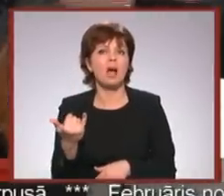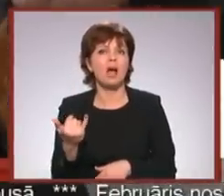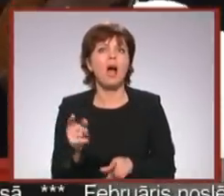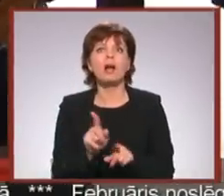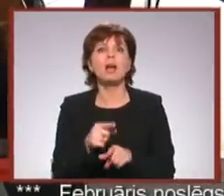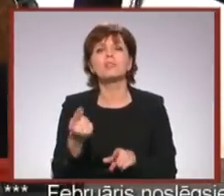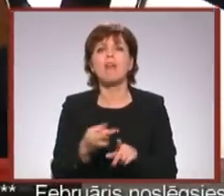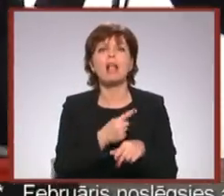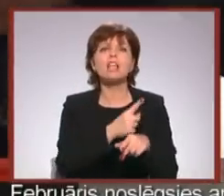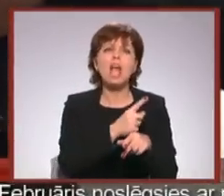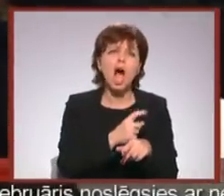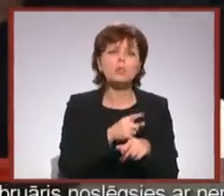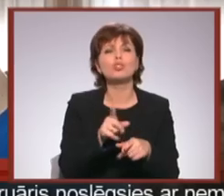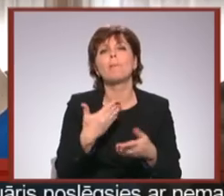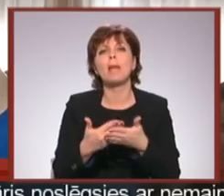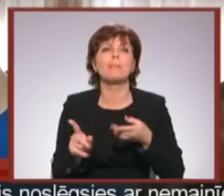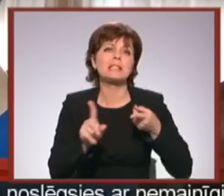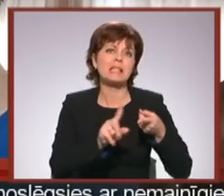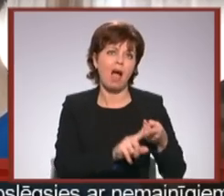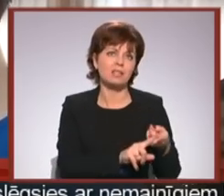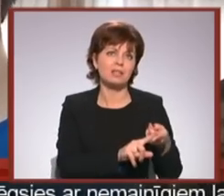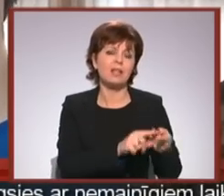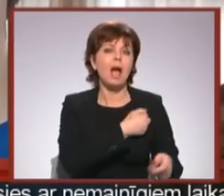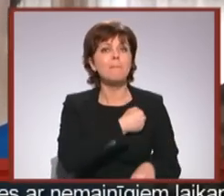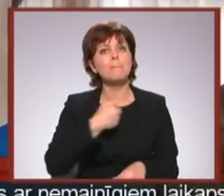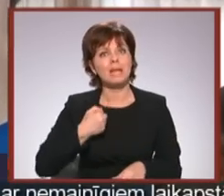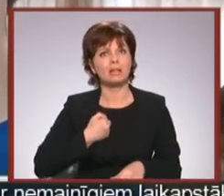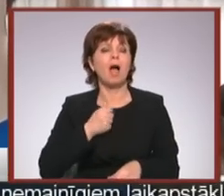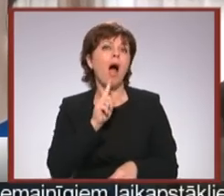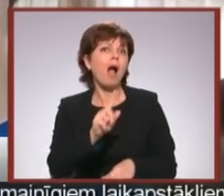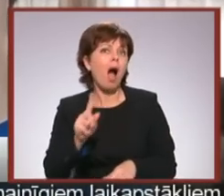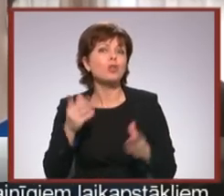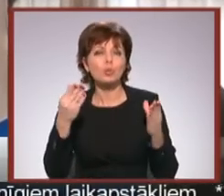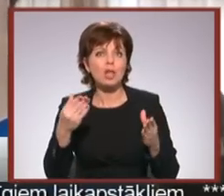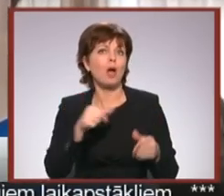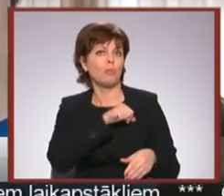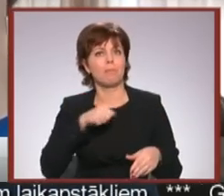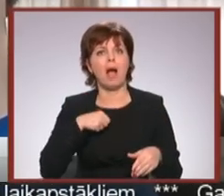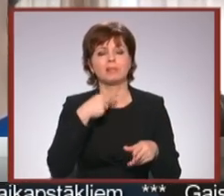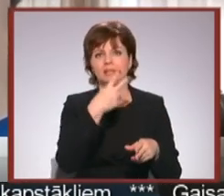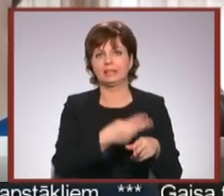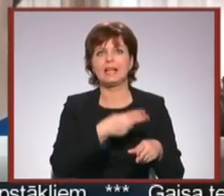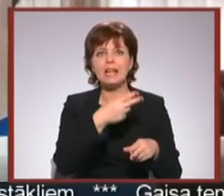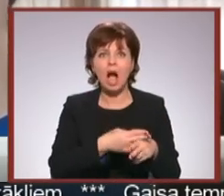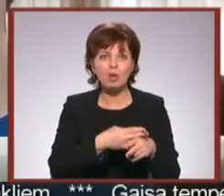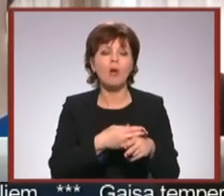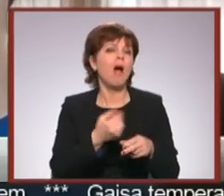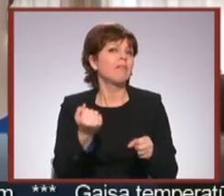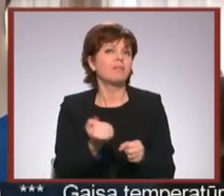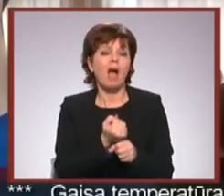tas, kas ir saistīts ar militāru. Es tagad katru dienu skrienu, jā, un taisi visādas